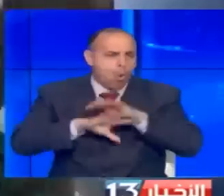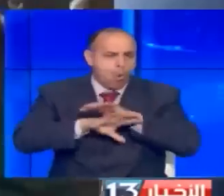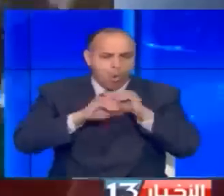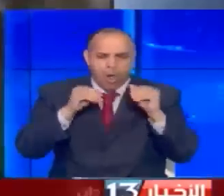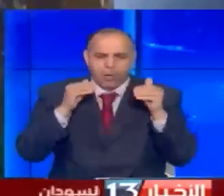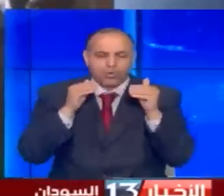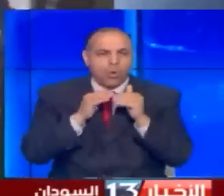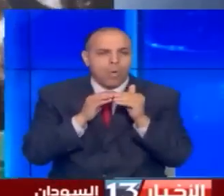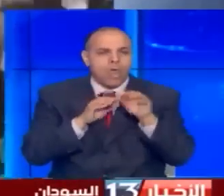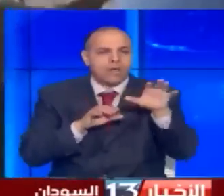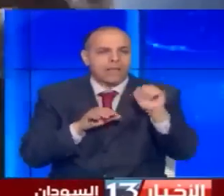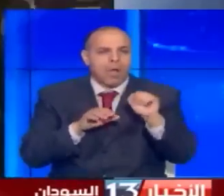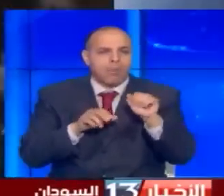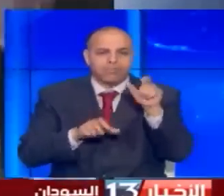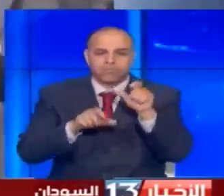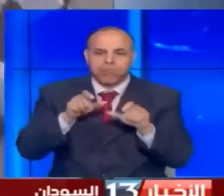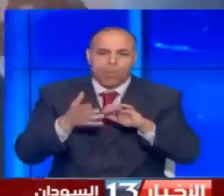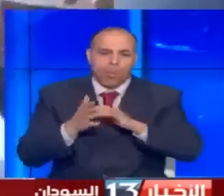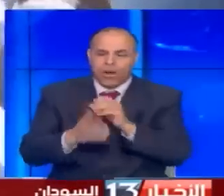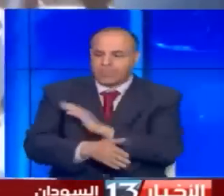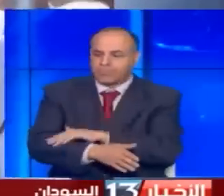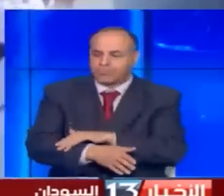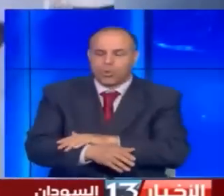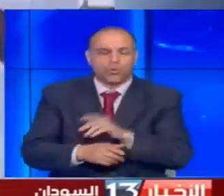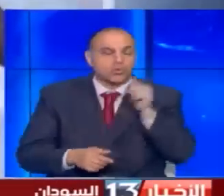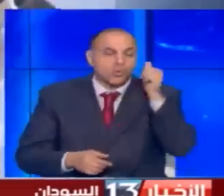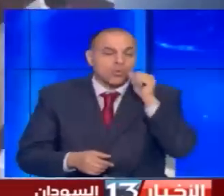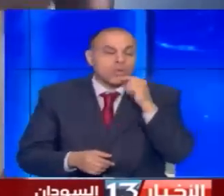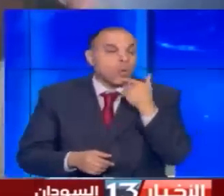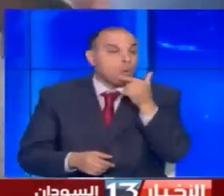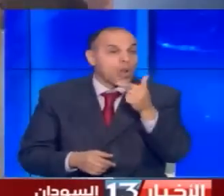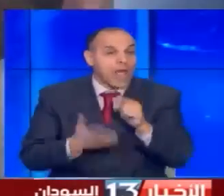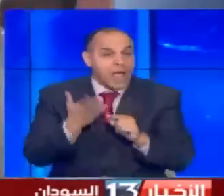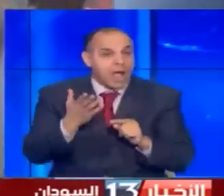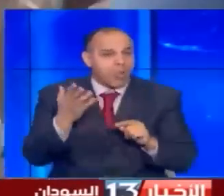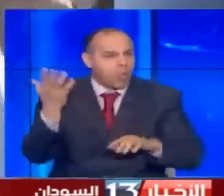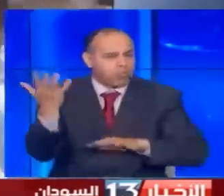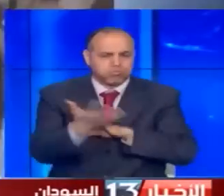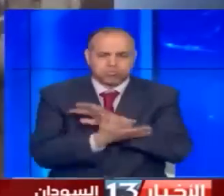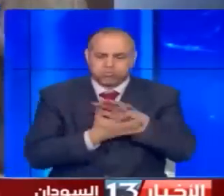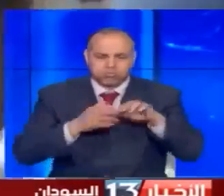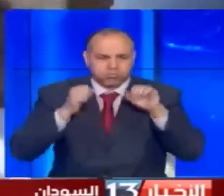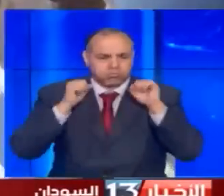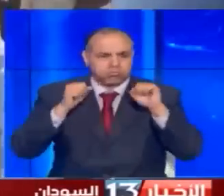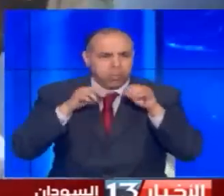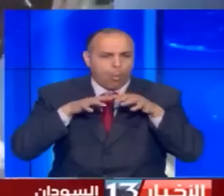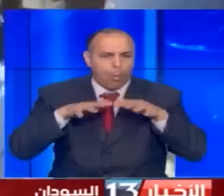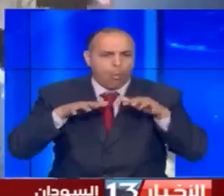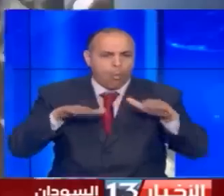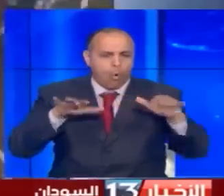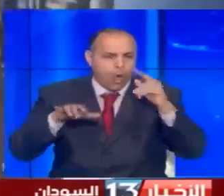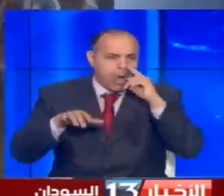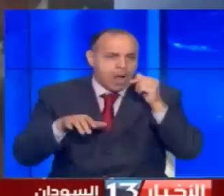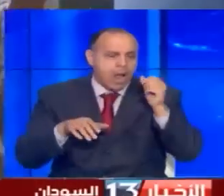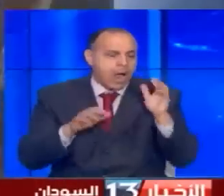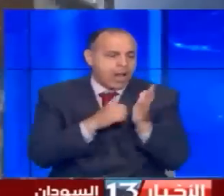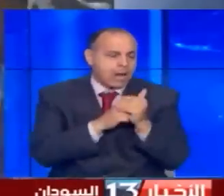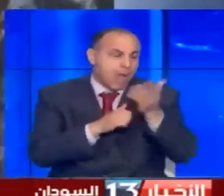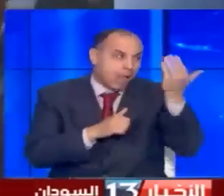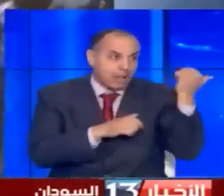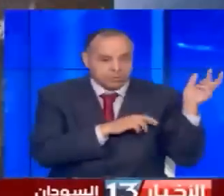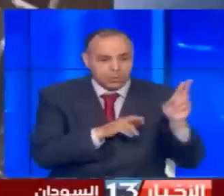استجابة لدعوة تجمع المهنيين السودانيين في إطار موجة احتجاجات واسعة بدأت الأربعاء